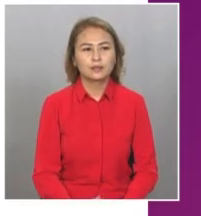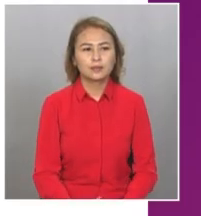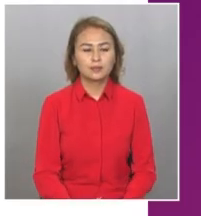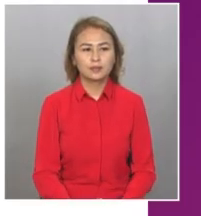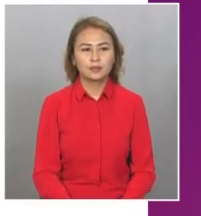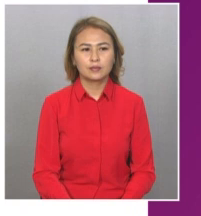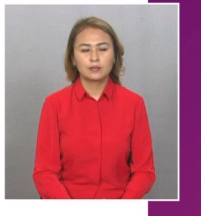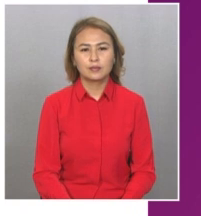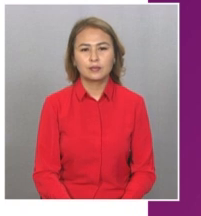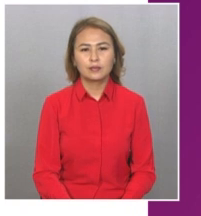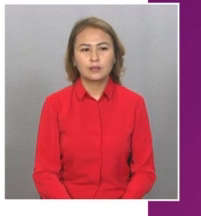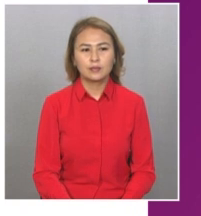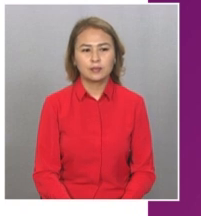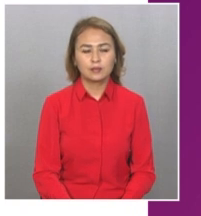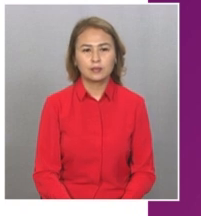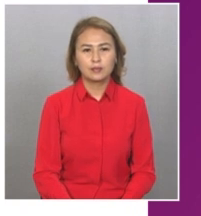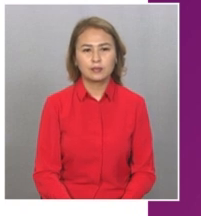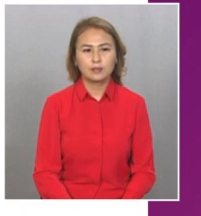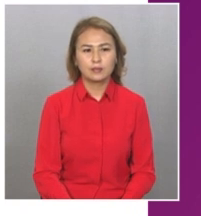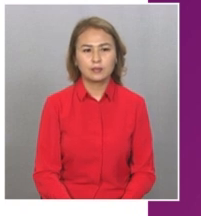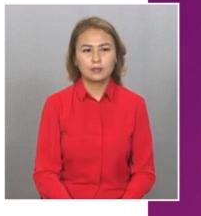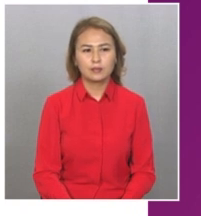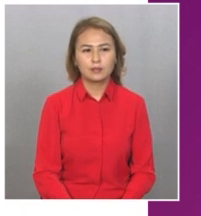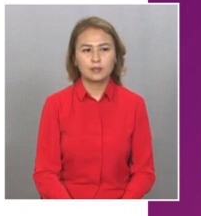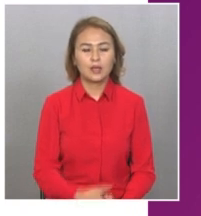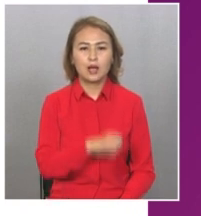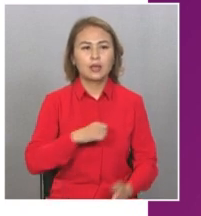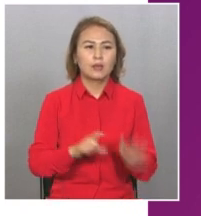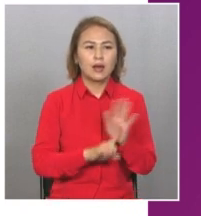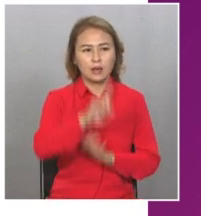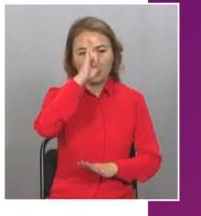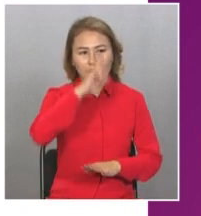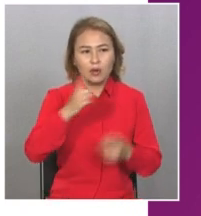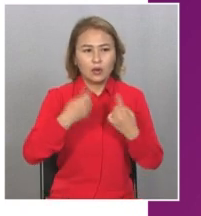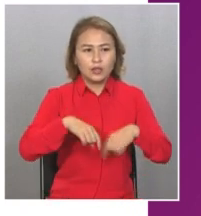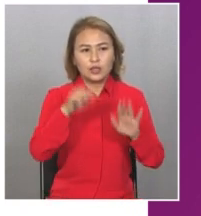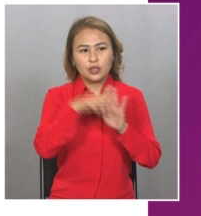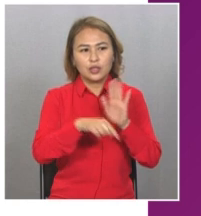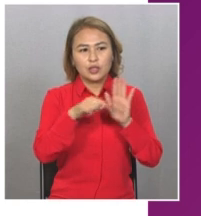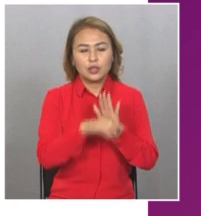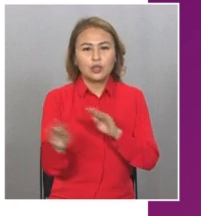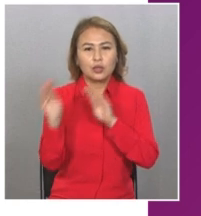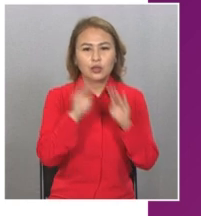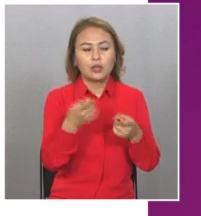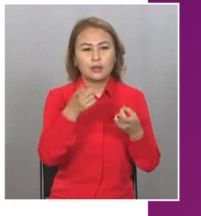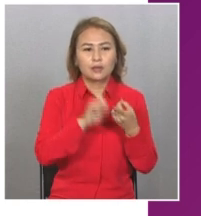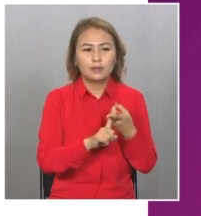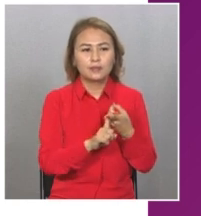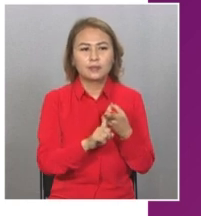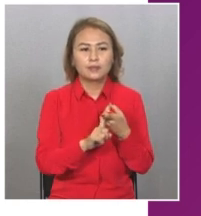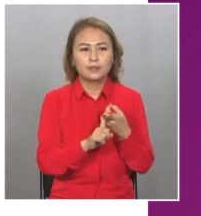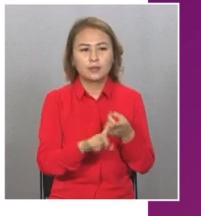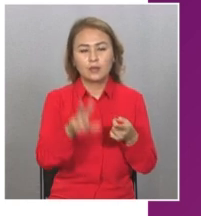әкеліп соғып тұрғанын көрейік. Алдымен қазақ қоғамының ішіндегі жіктелуге әкеліп